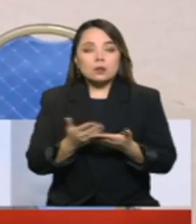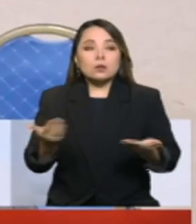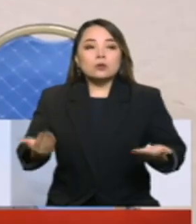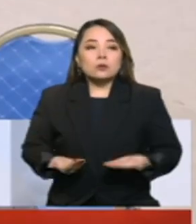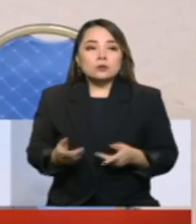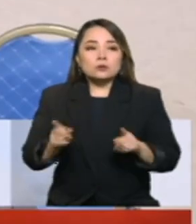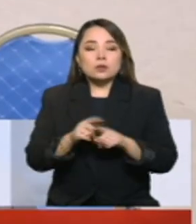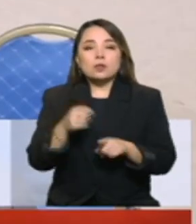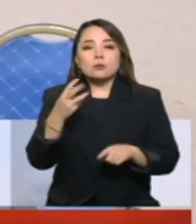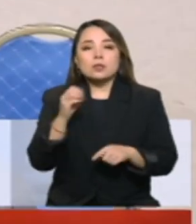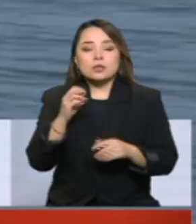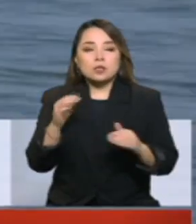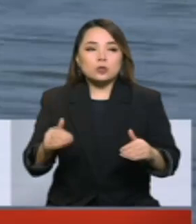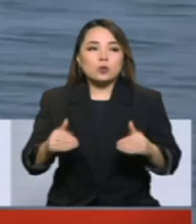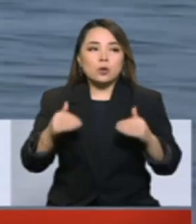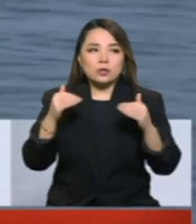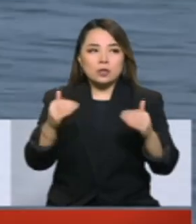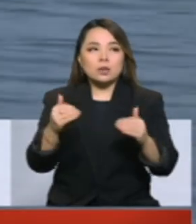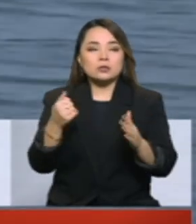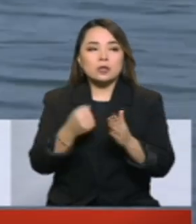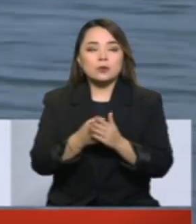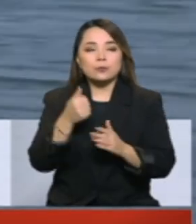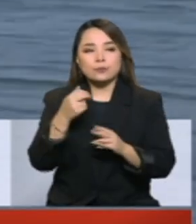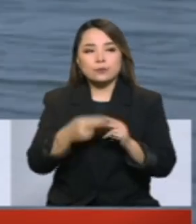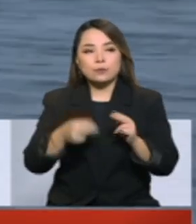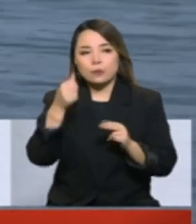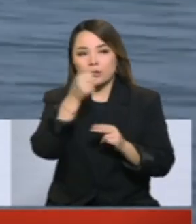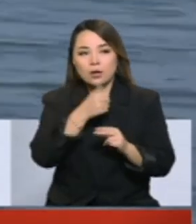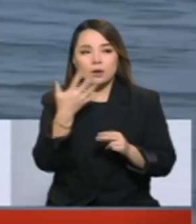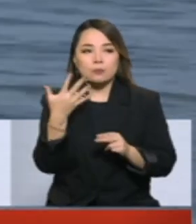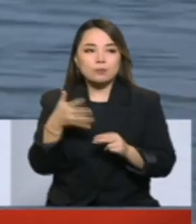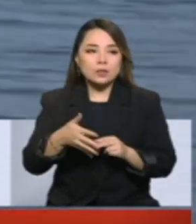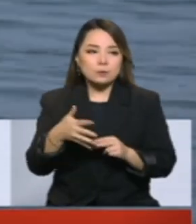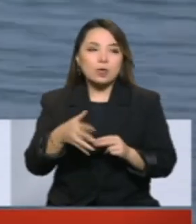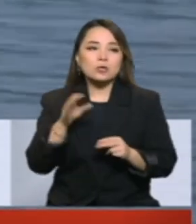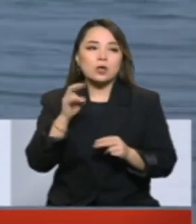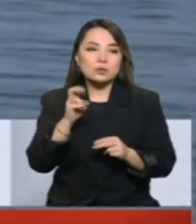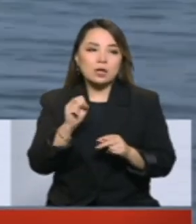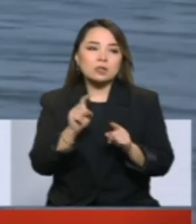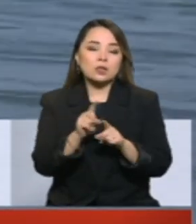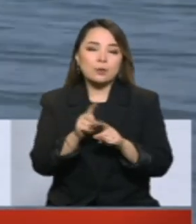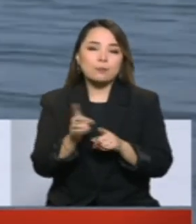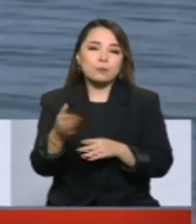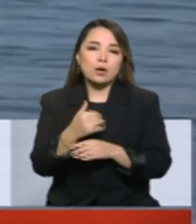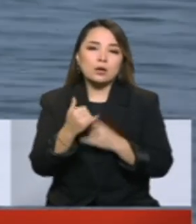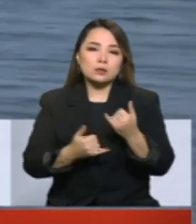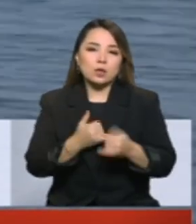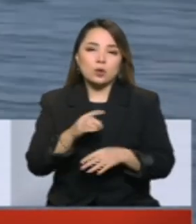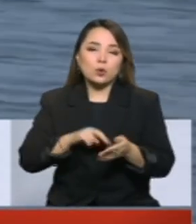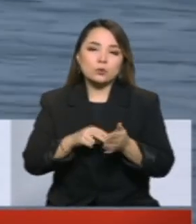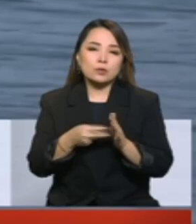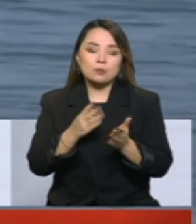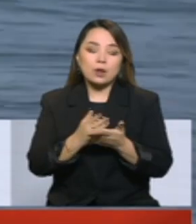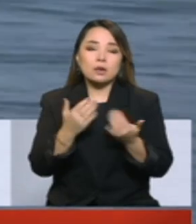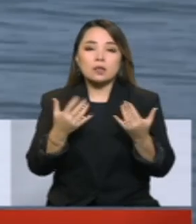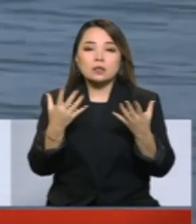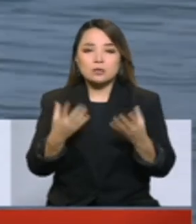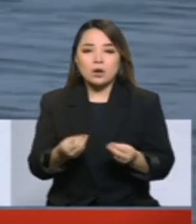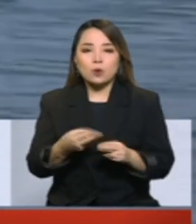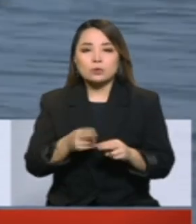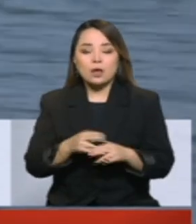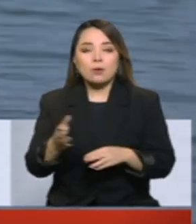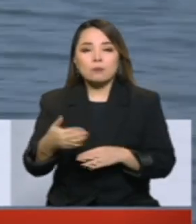қуаты бірнеше есе жоғары. Жыл соңына дейін жоспарда 5000 тонна тауарлы балық өсіру жоспарда бар. Қазіргі таңда